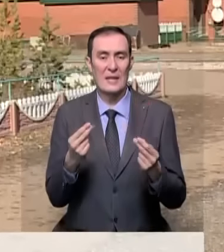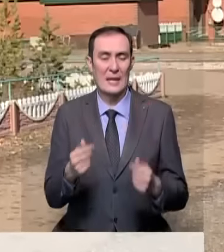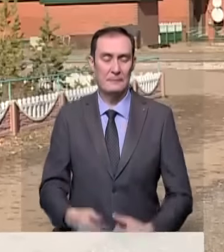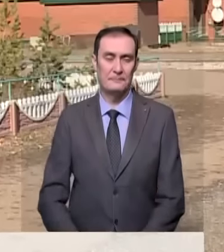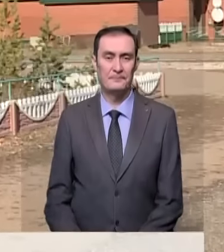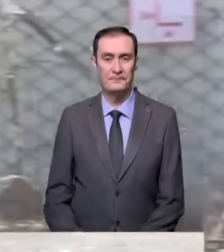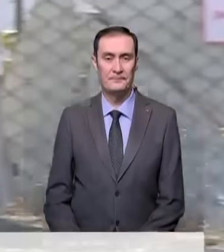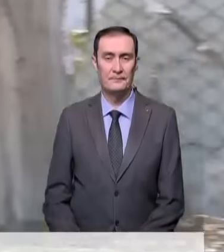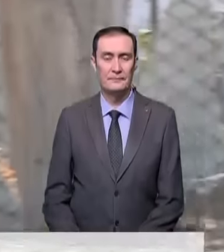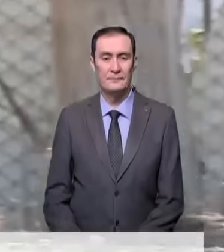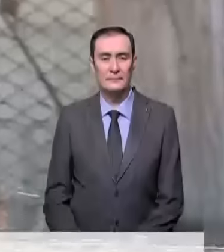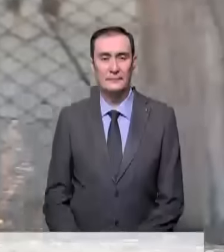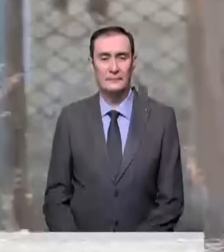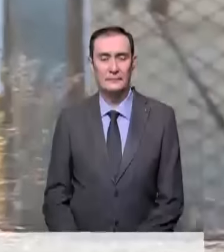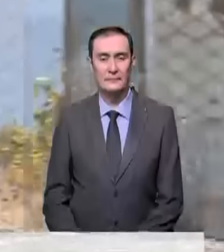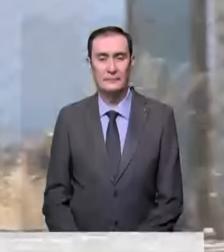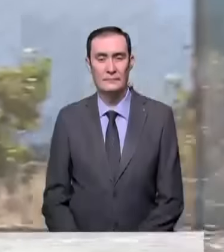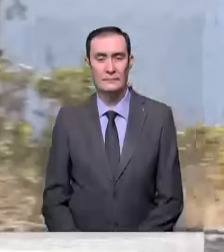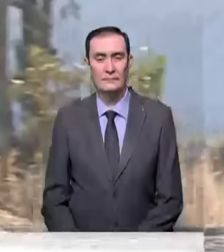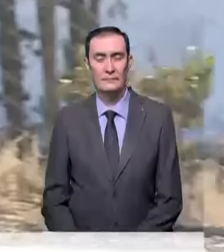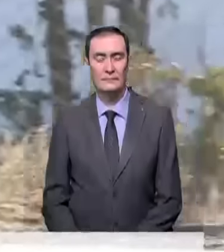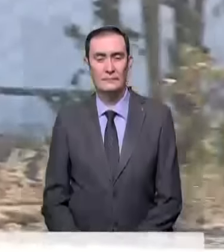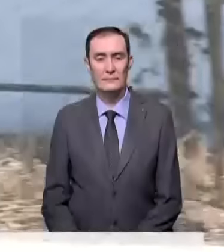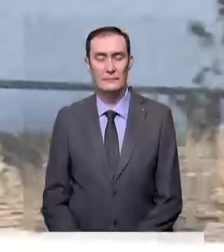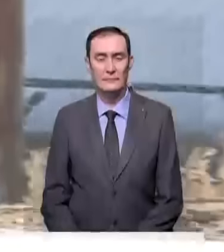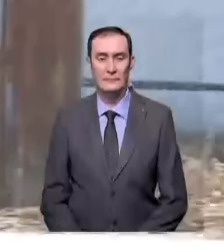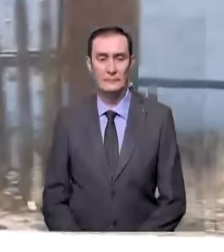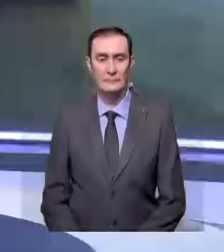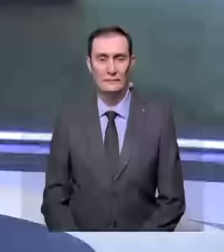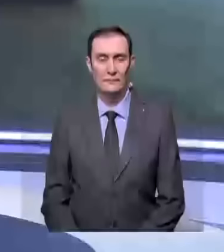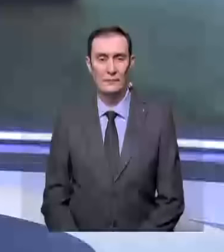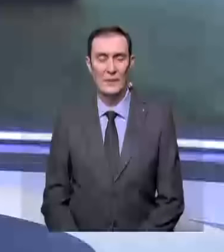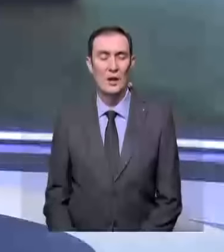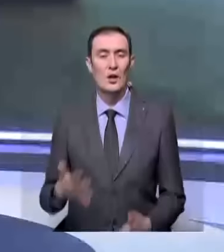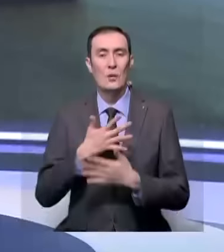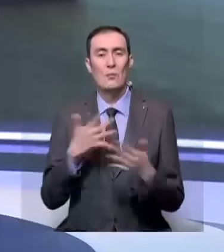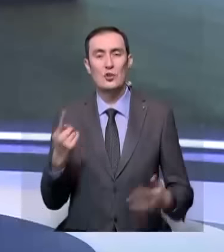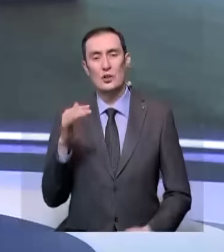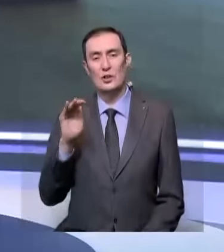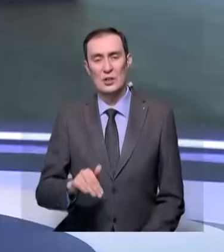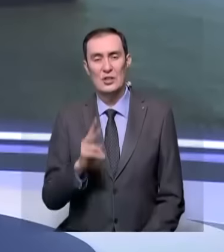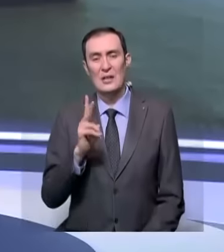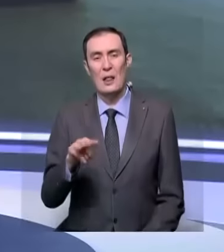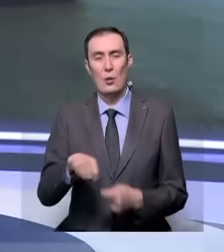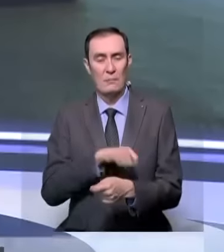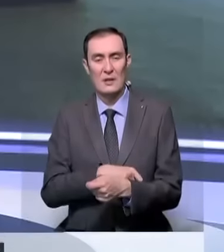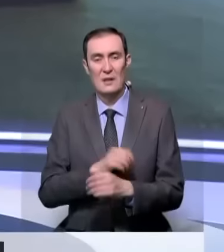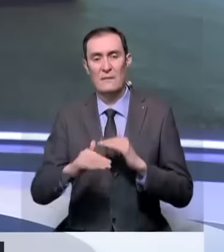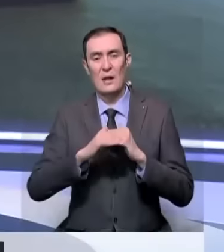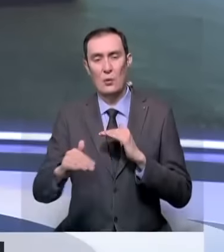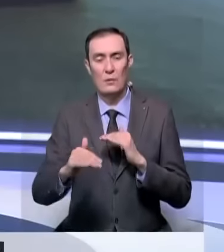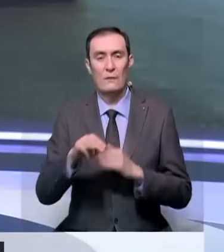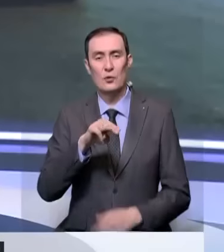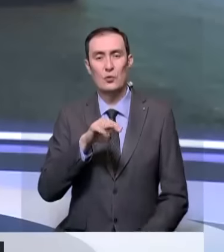Акамбаев, Зарина Зулпыхар, Карагандинская область, 24 КИЗ. Больше 1000 километров дорог заасфальтируют